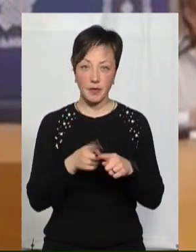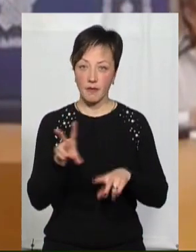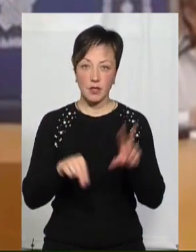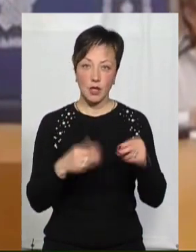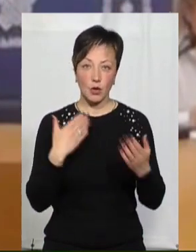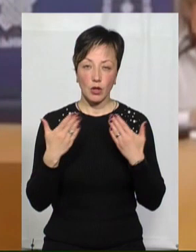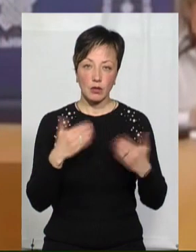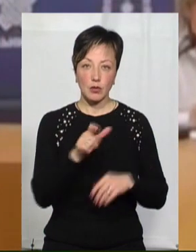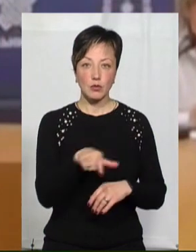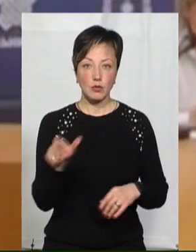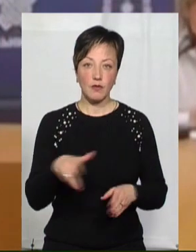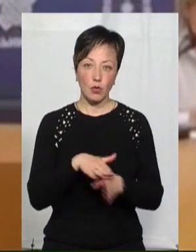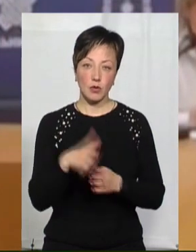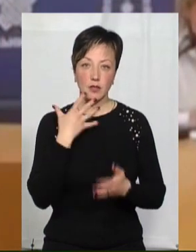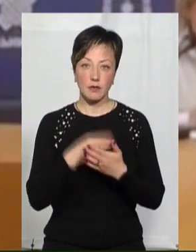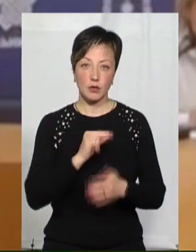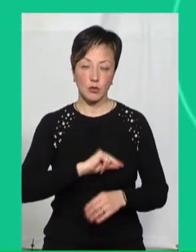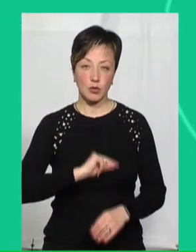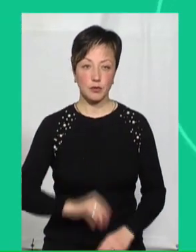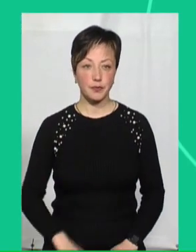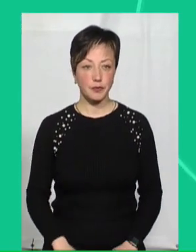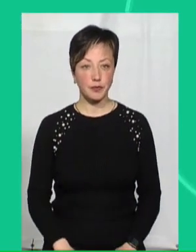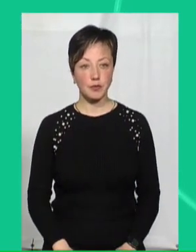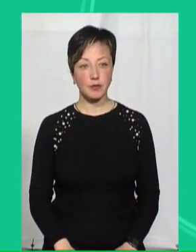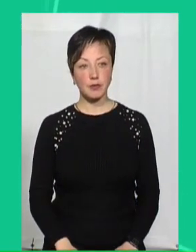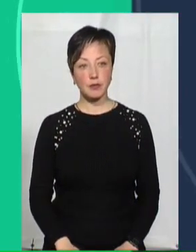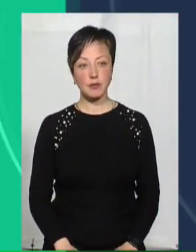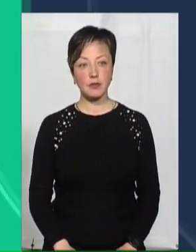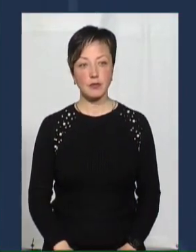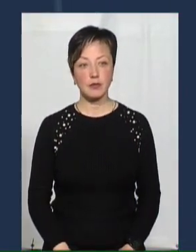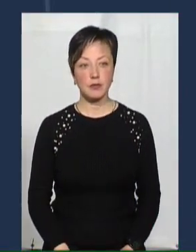вважаємо контактними особами, вони виконували свій професійний обов'язок.